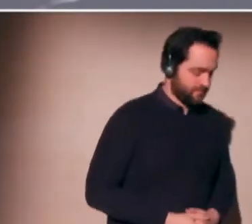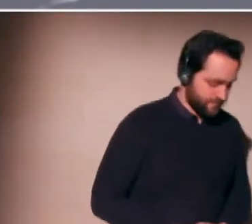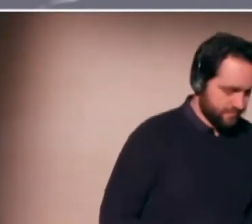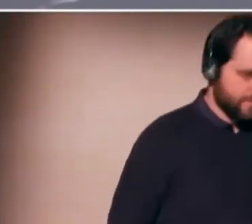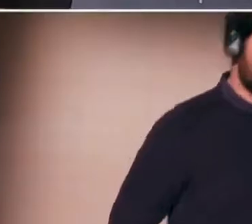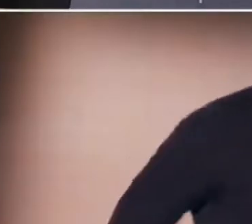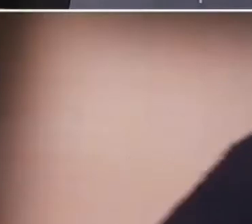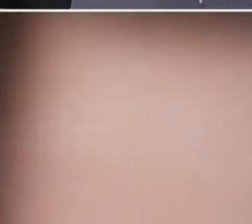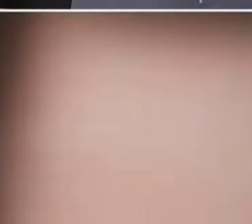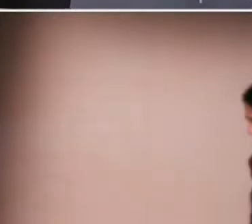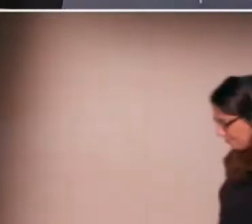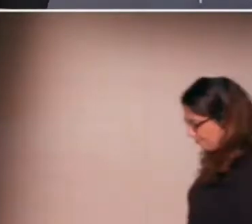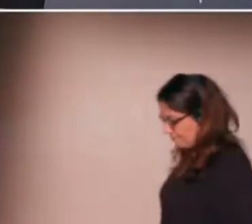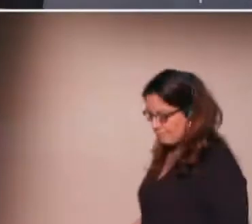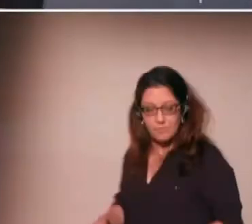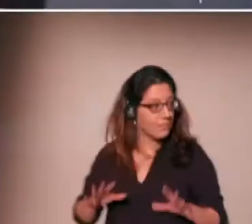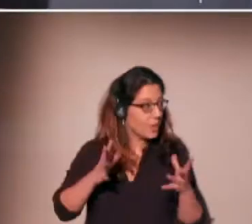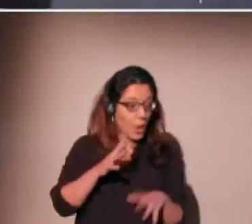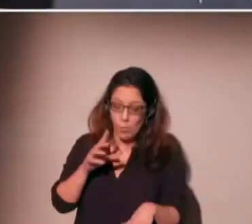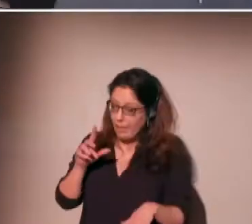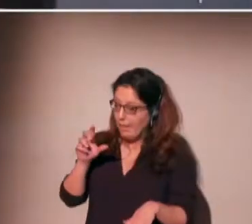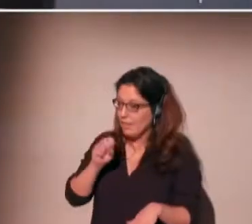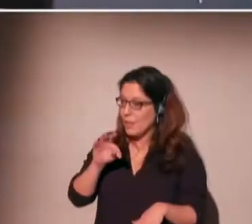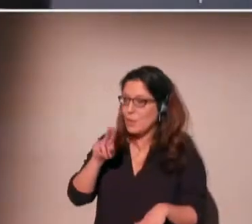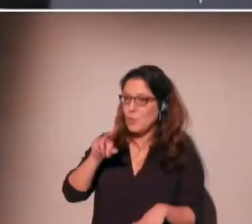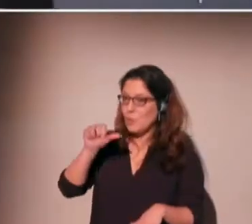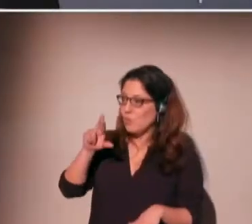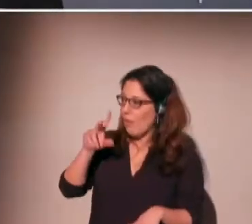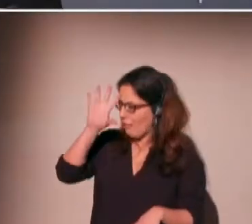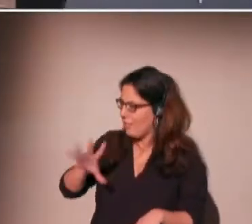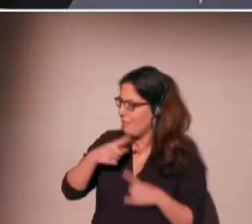Peut-être Stuart, je pense, aura un point de vue aussi un peu différent là-dessus.